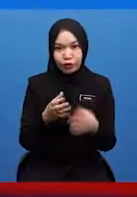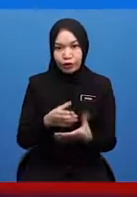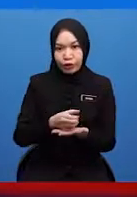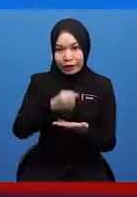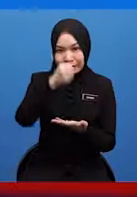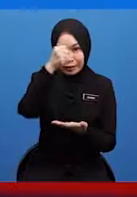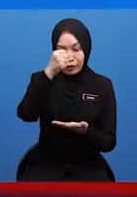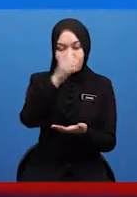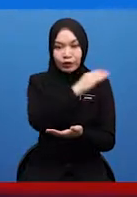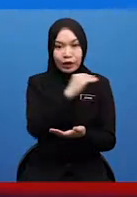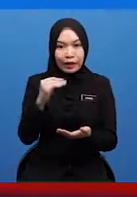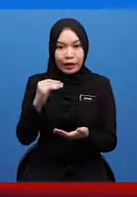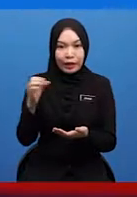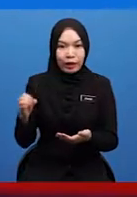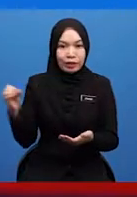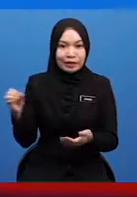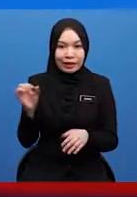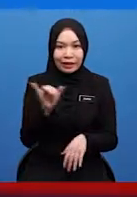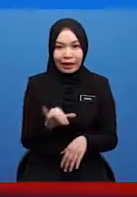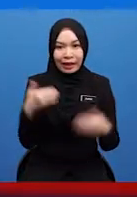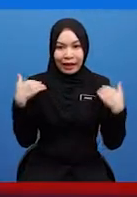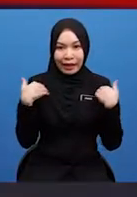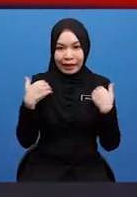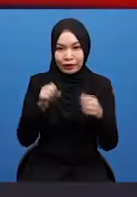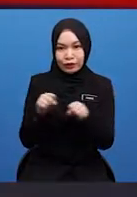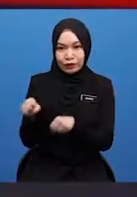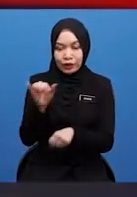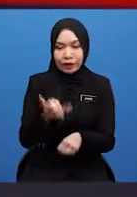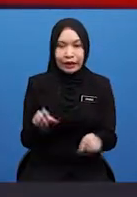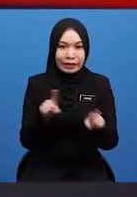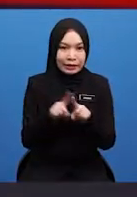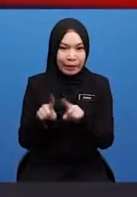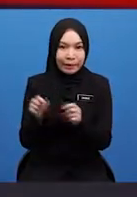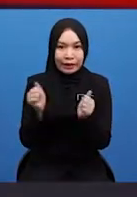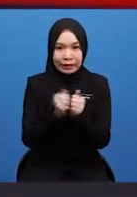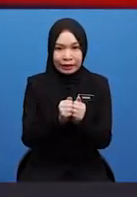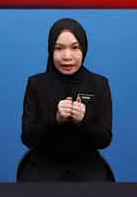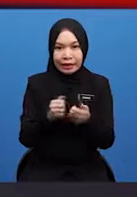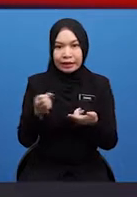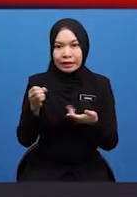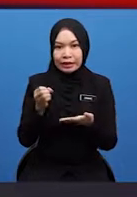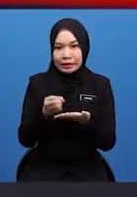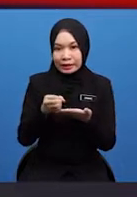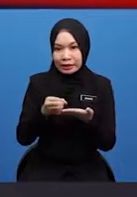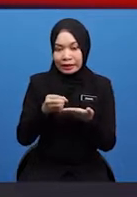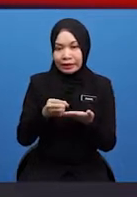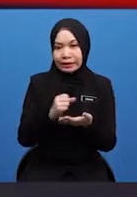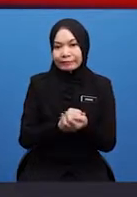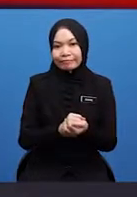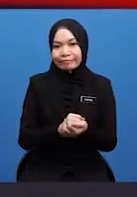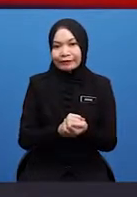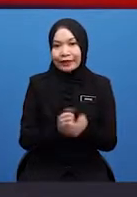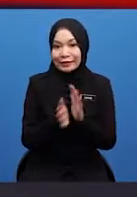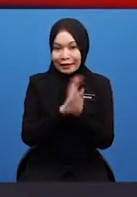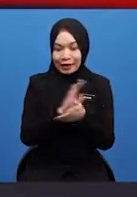objek yang mempunyai struktur yang sama dengan silinder. Ha, pelajar-pelajar sekalian. Jadi, secara